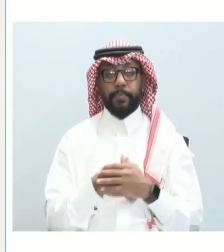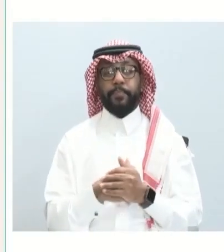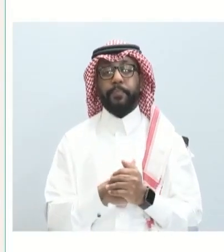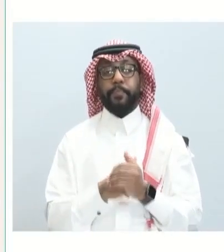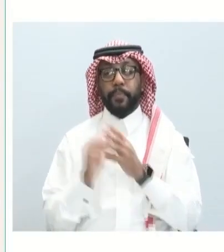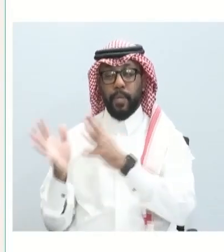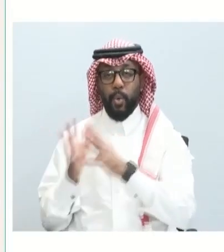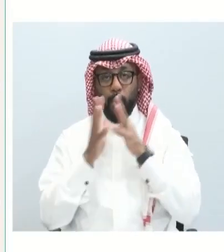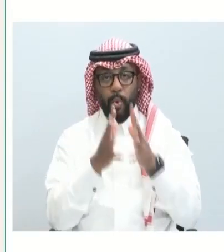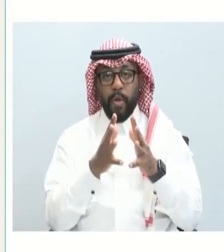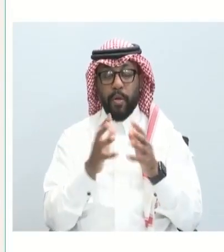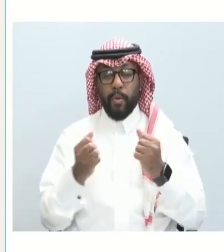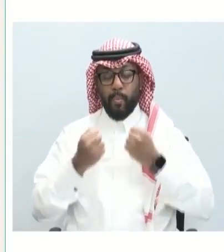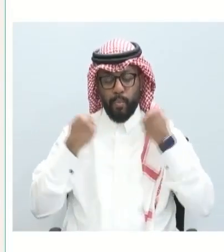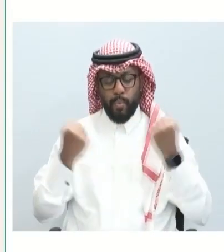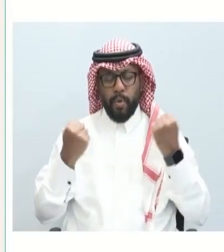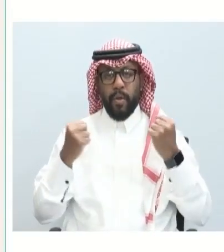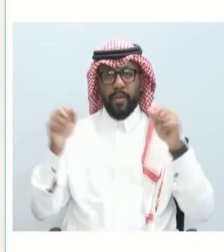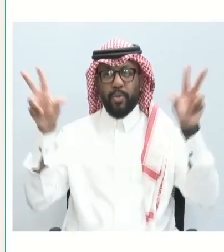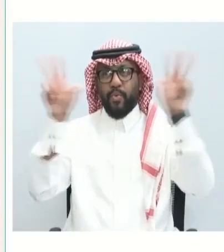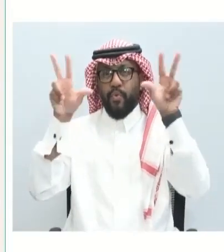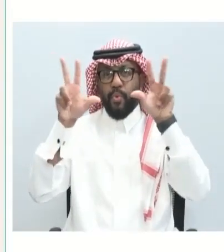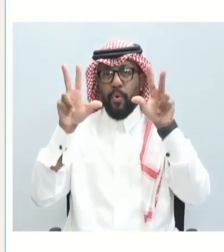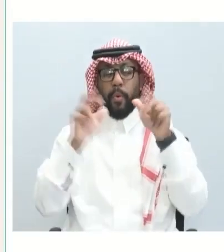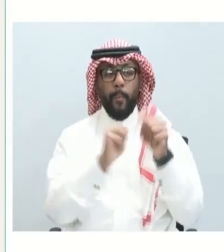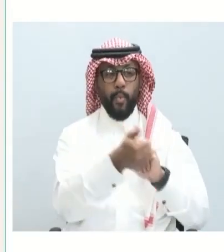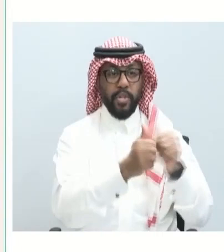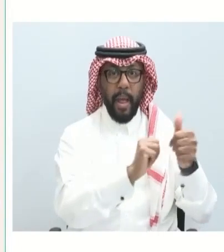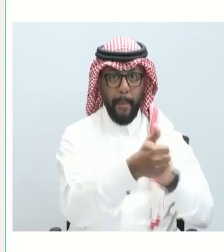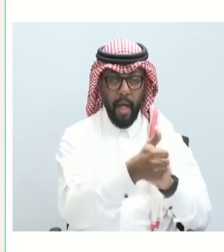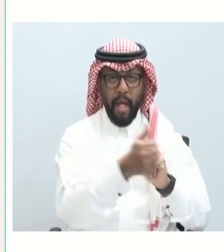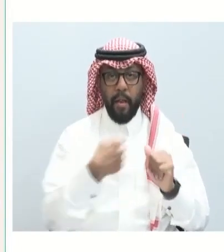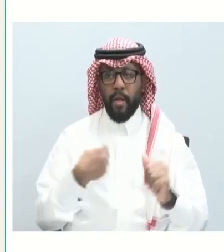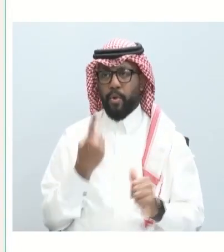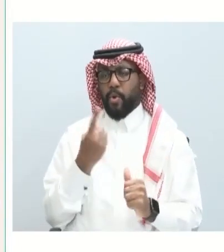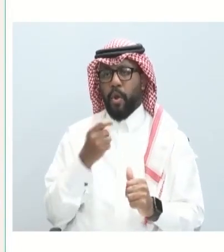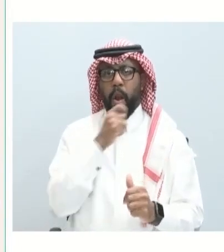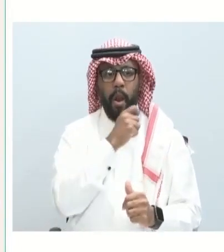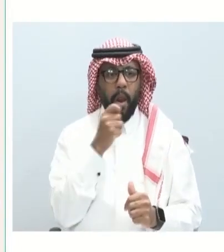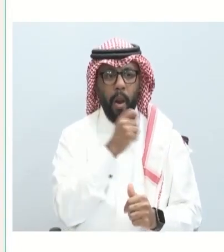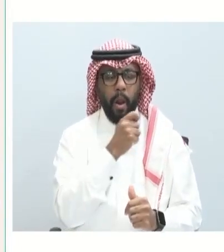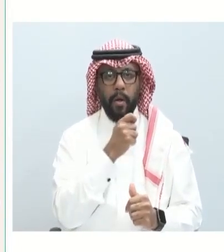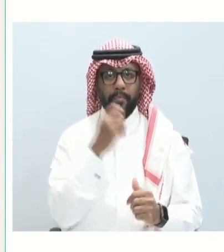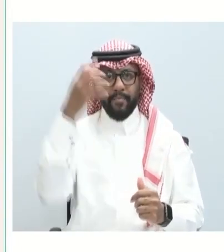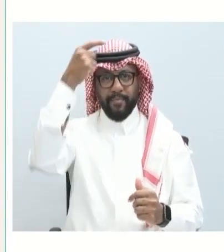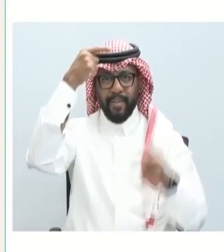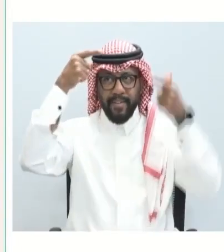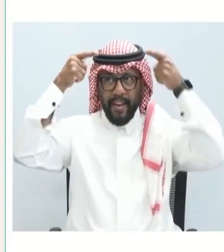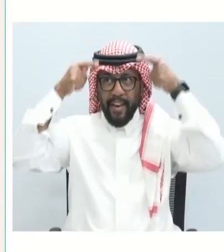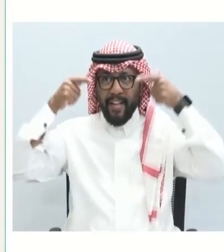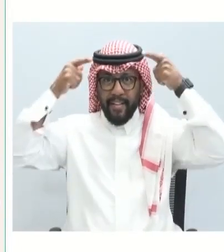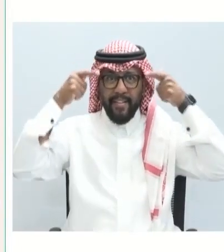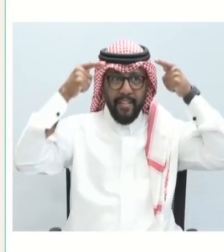في احد برامج المسابقات التلفازيه كان امام المذيع ثلاث قبعات مركز